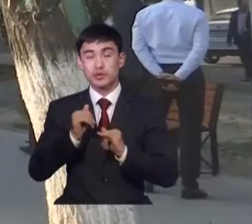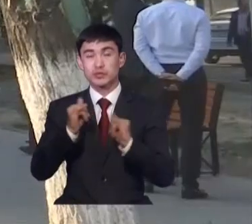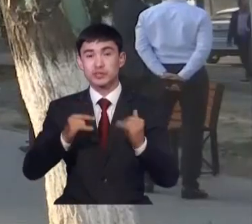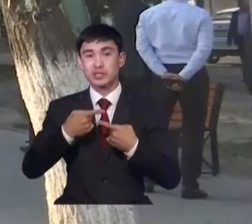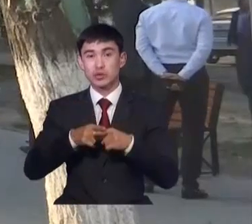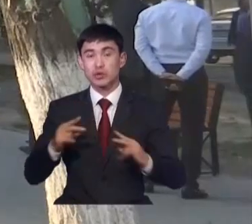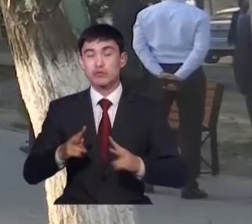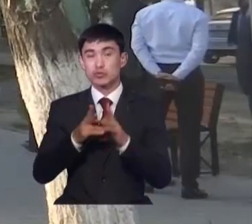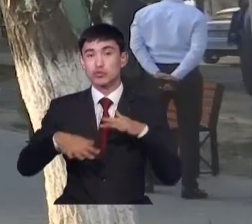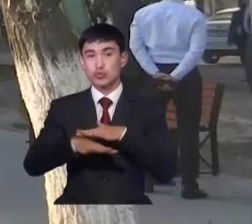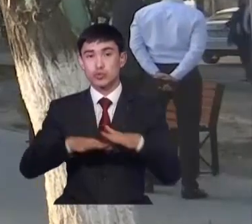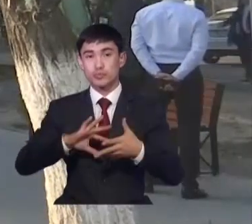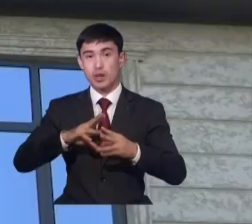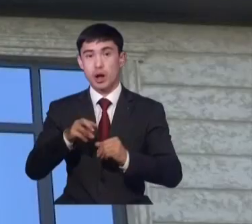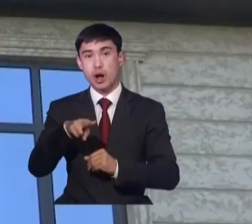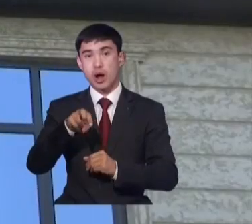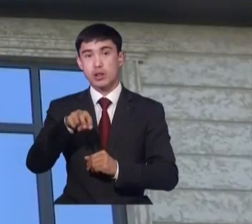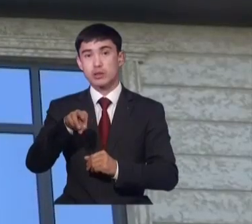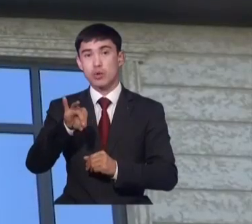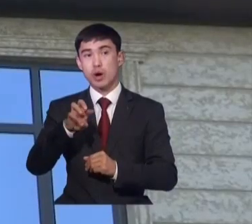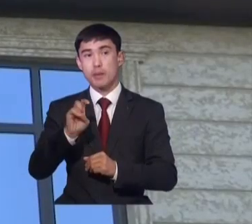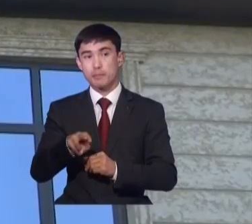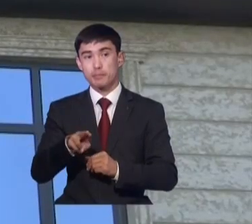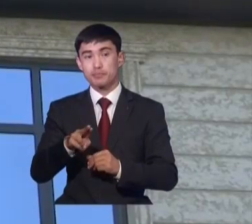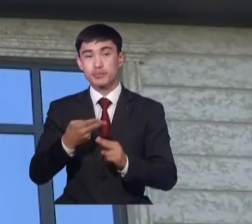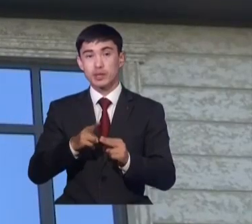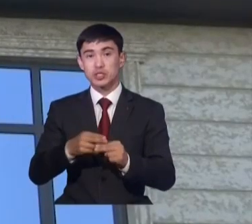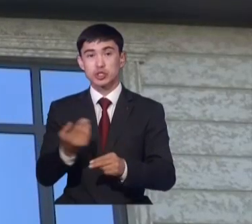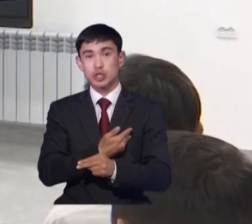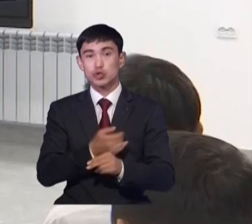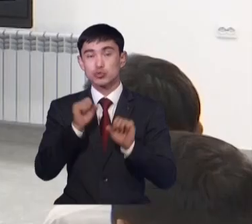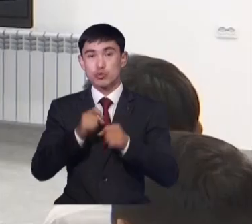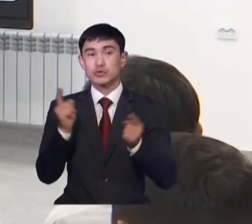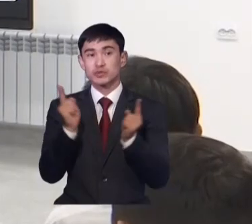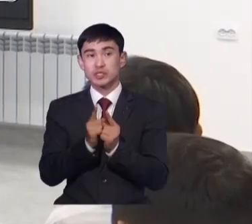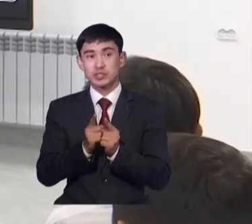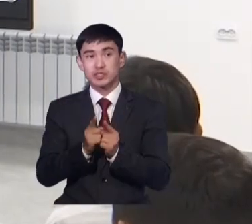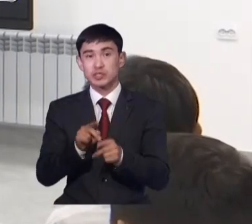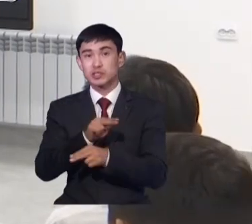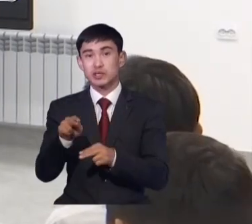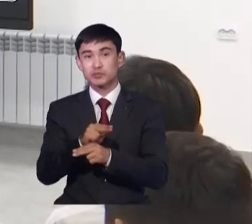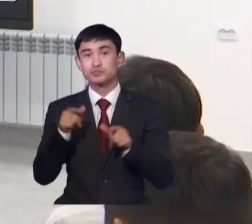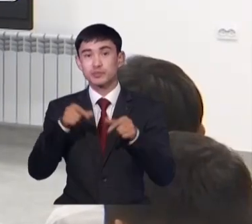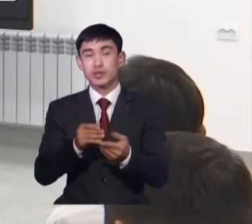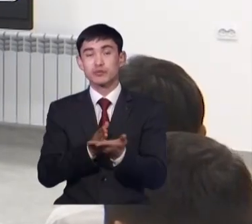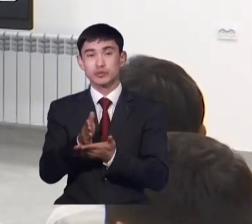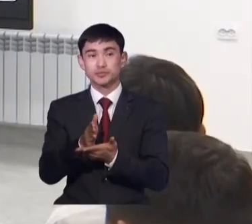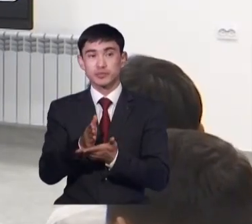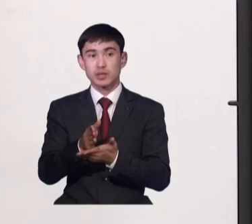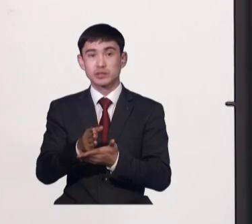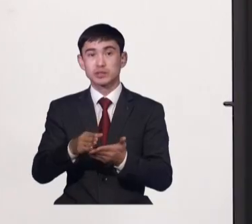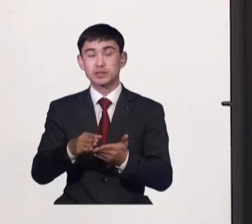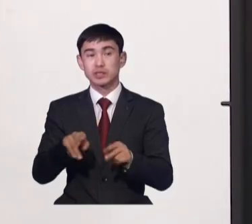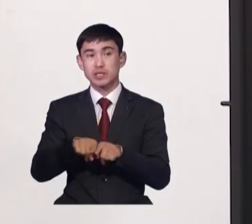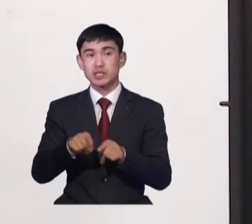технологической инфраструктуры и платформа Алатау Хаб, на базе которой любой из желающих может встретиться с наставниками из IT-отрасли, стартаперами,